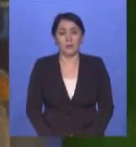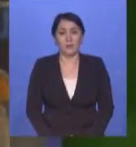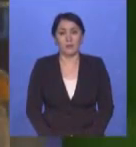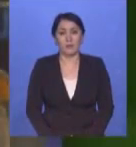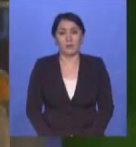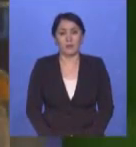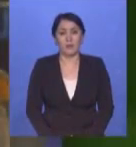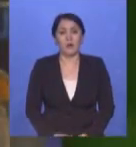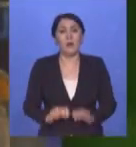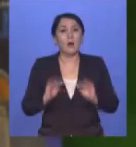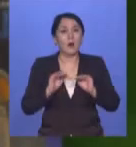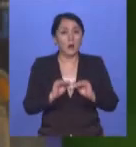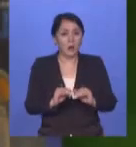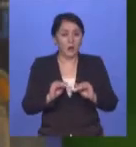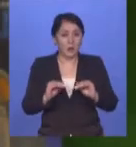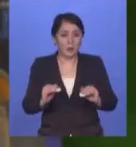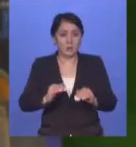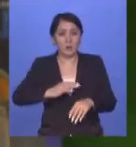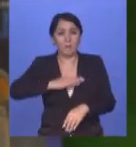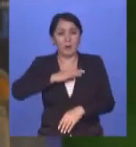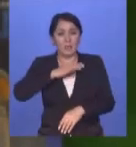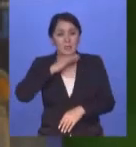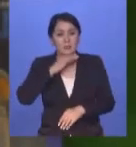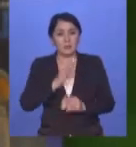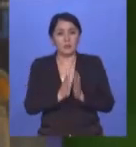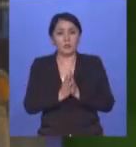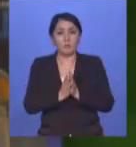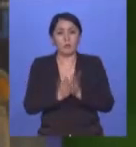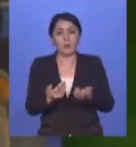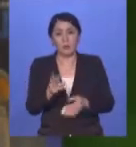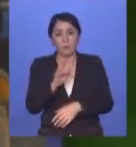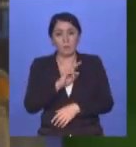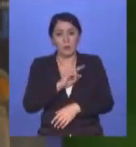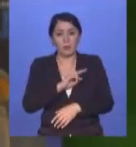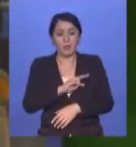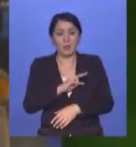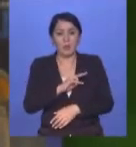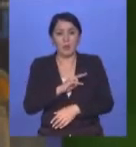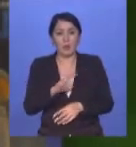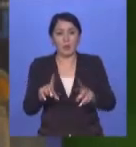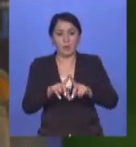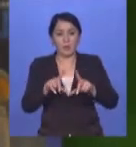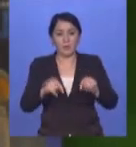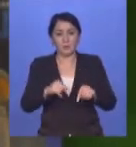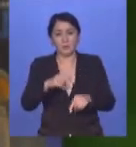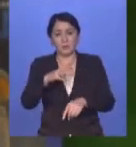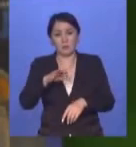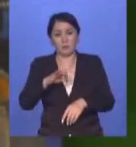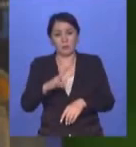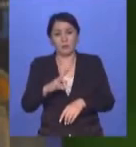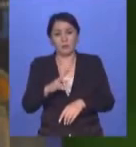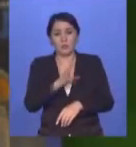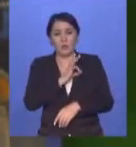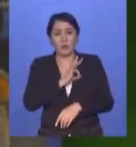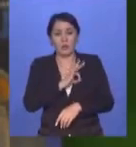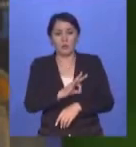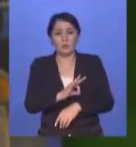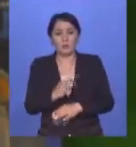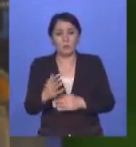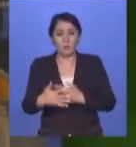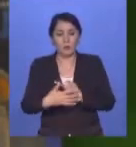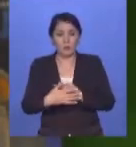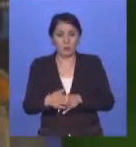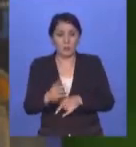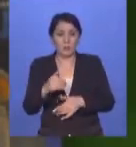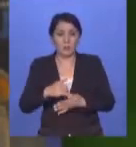учреждение. Біз адамдардың назарын кітапқа бұру үшін заманның ағымына сай жұмыс істейміз. Бұл орталықта біз комикстер қорын қалыптастырумен, жинақтаумен және